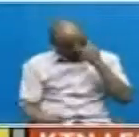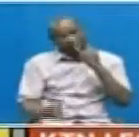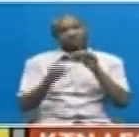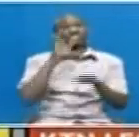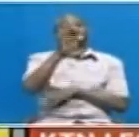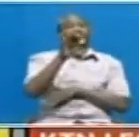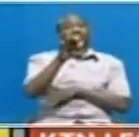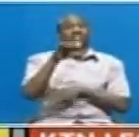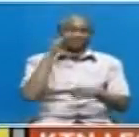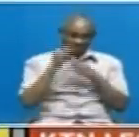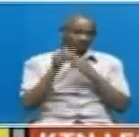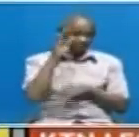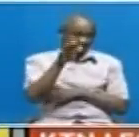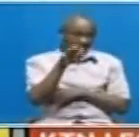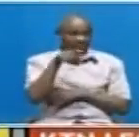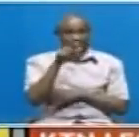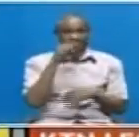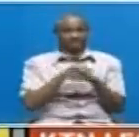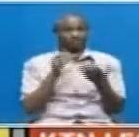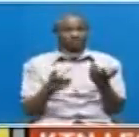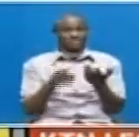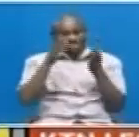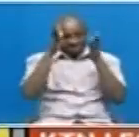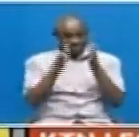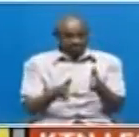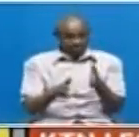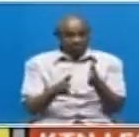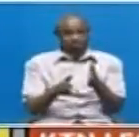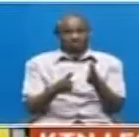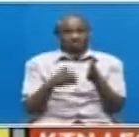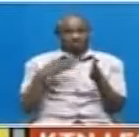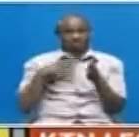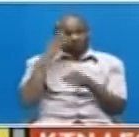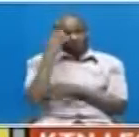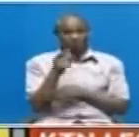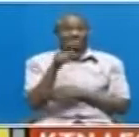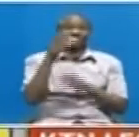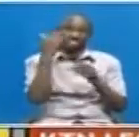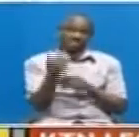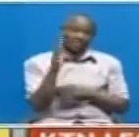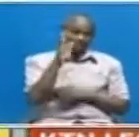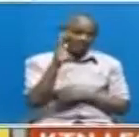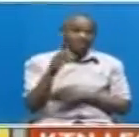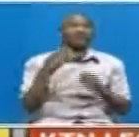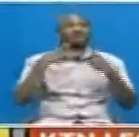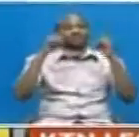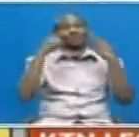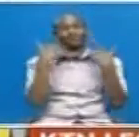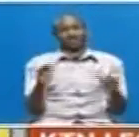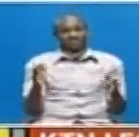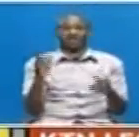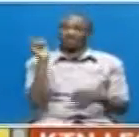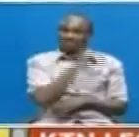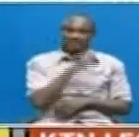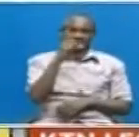Wakati ya kalijoe sasa, wanatoa sasa mtu, kama kila mtu ana uwezo yake, mtoto yake sasa amefaulu, amemaliza